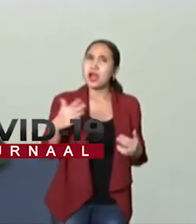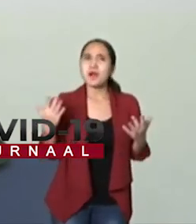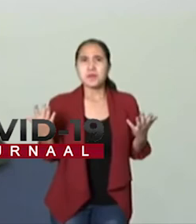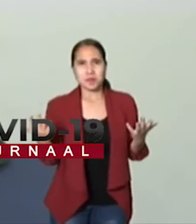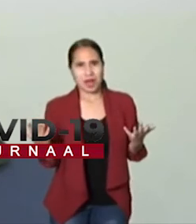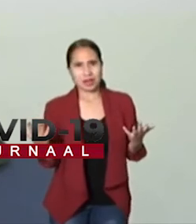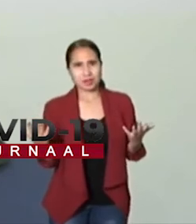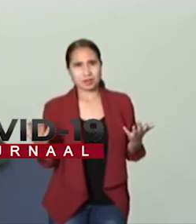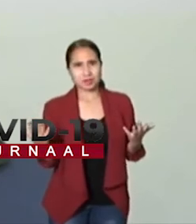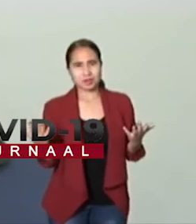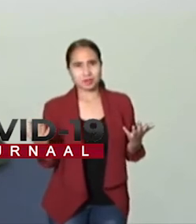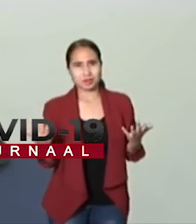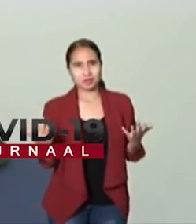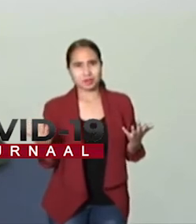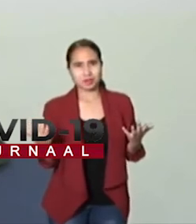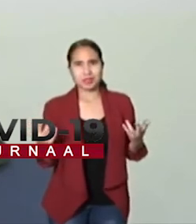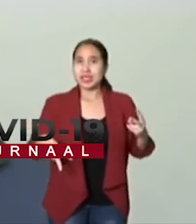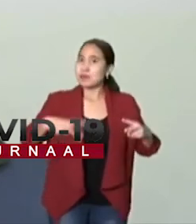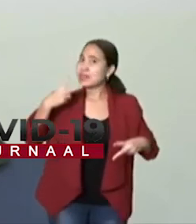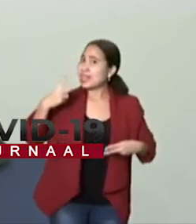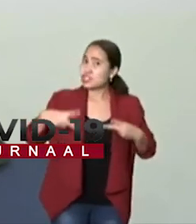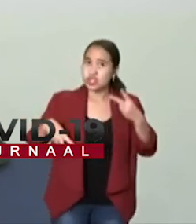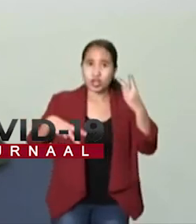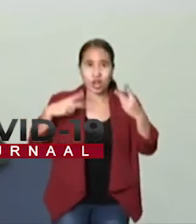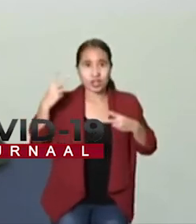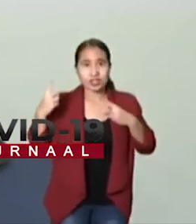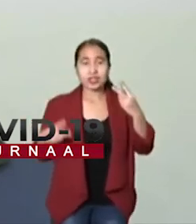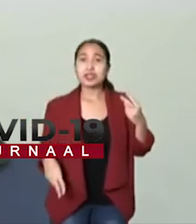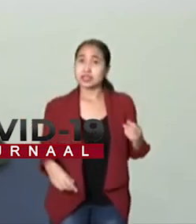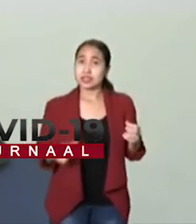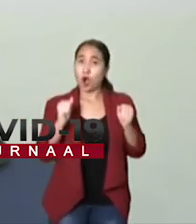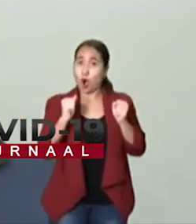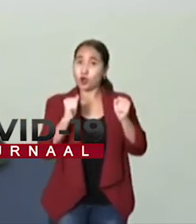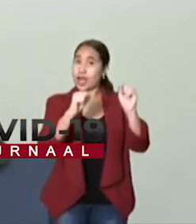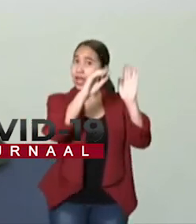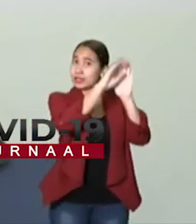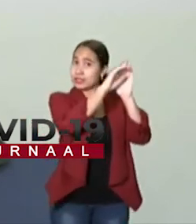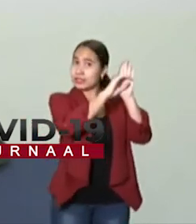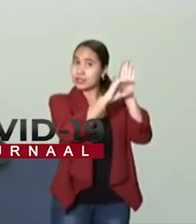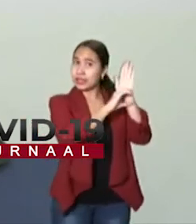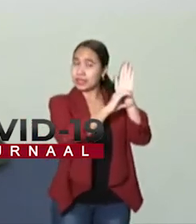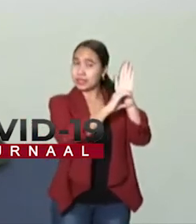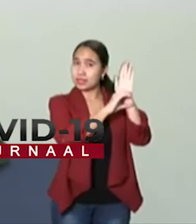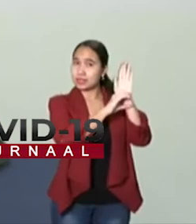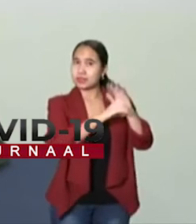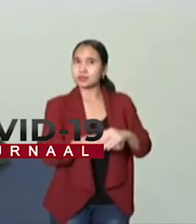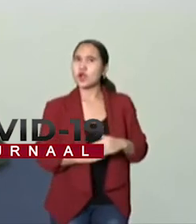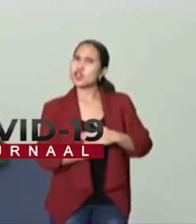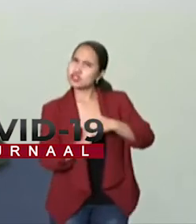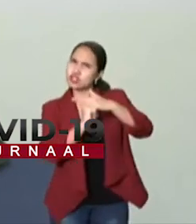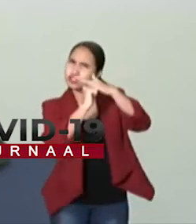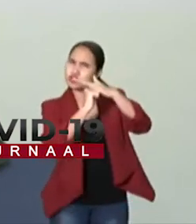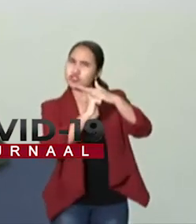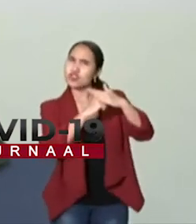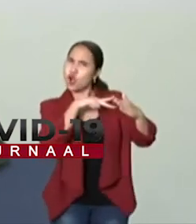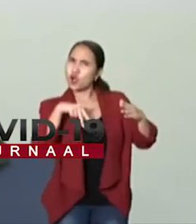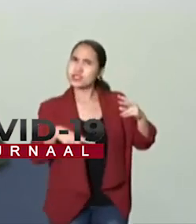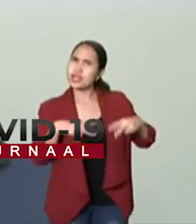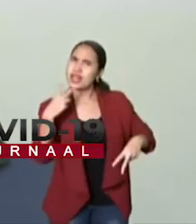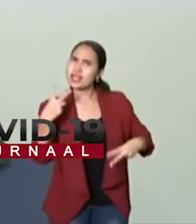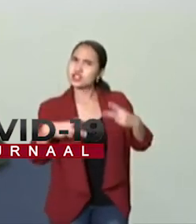Er is onze horeca die zich houdt aan protocollen. En ik zou zeggen, steun ook onze horeca. Het zijn mensen